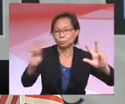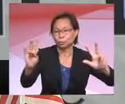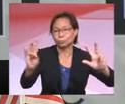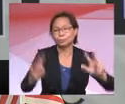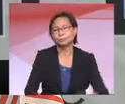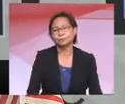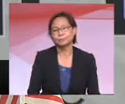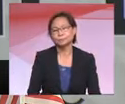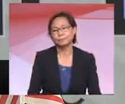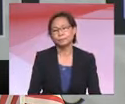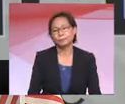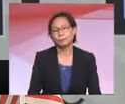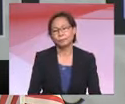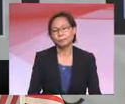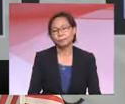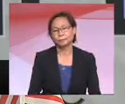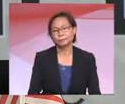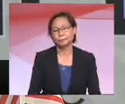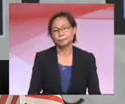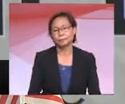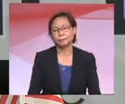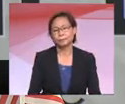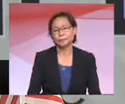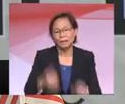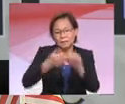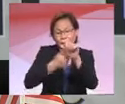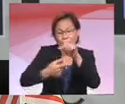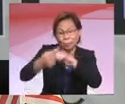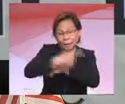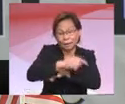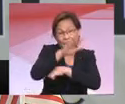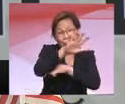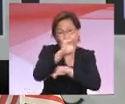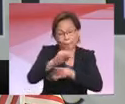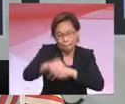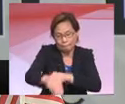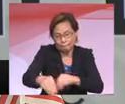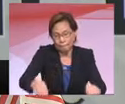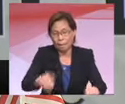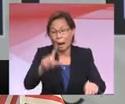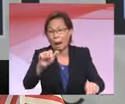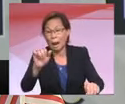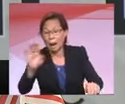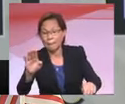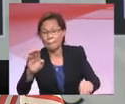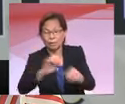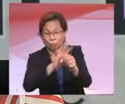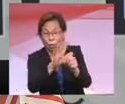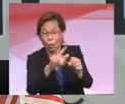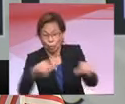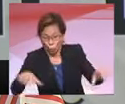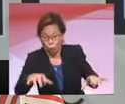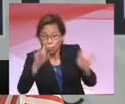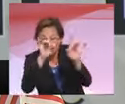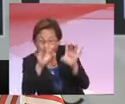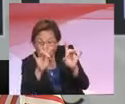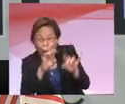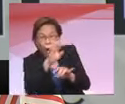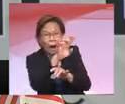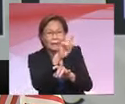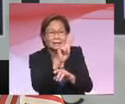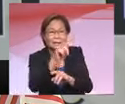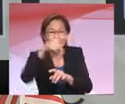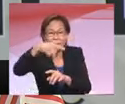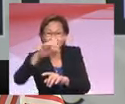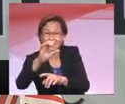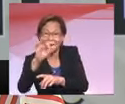3,547 kes. Dan dimaklumkan kapasiti harian 58 makmal COVID-19 yang menjalankan ujian